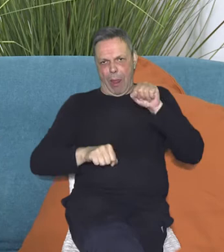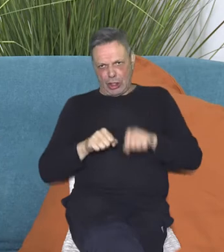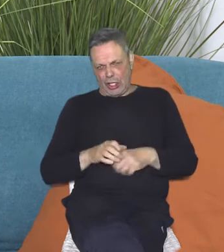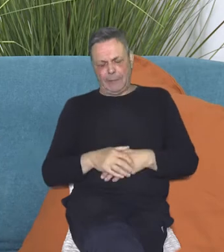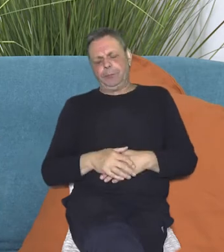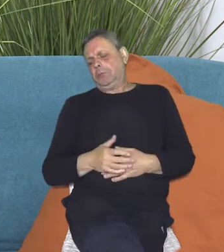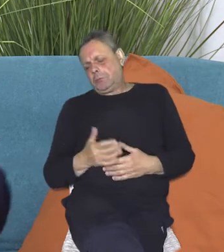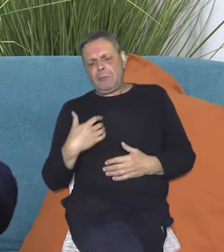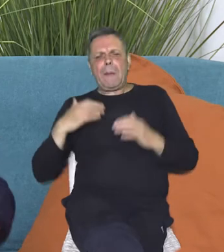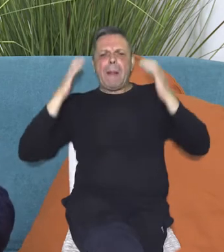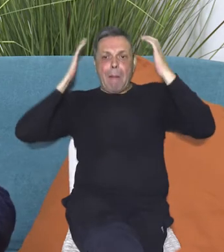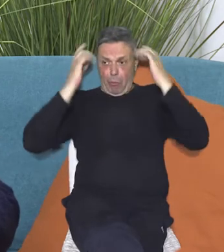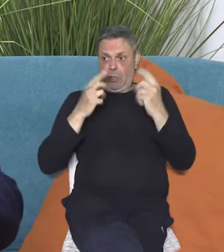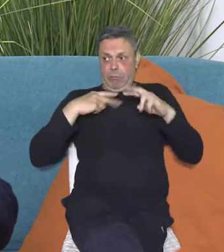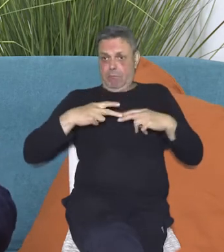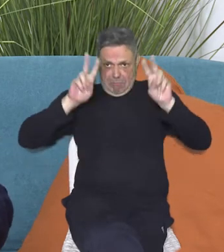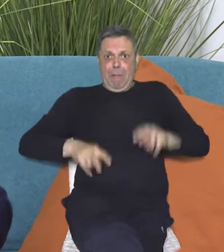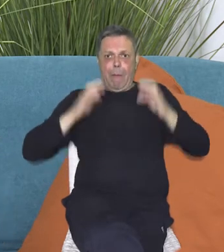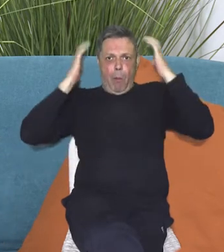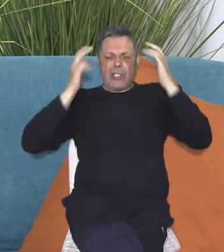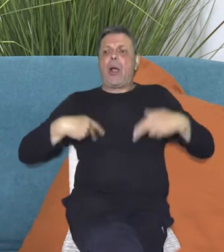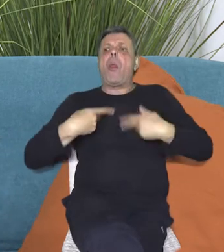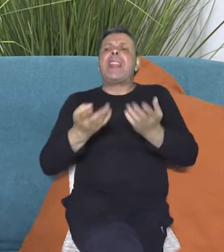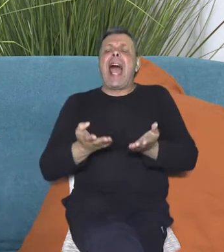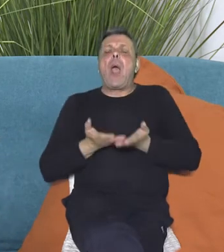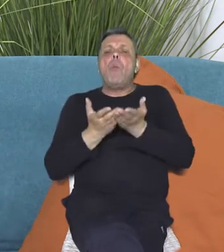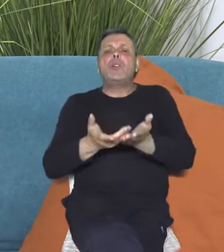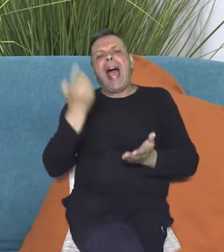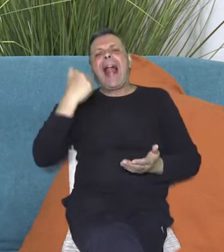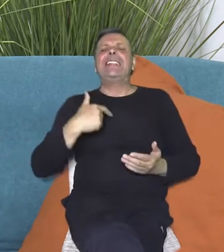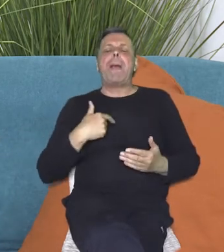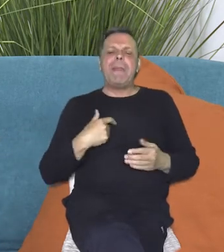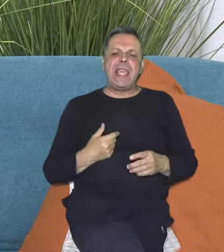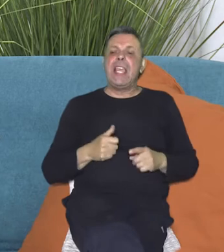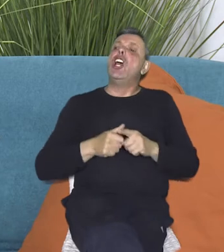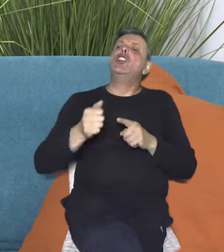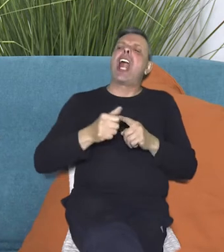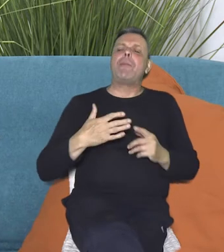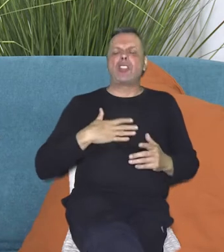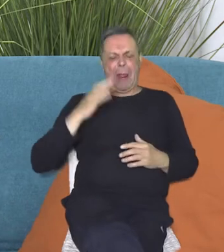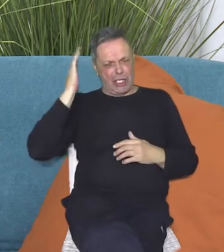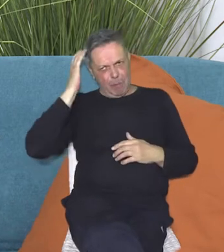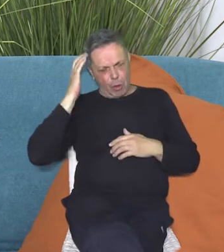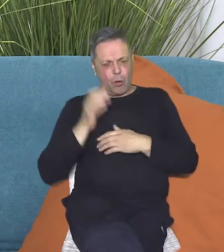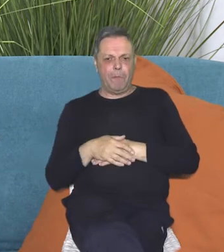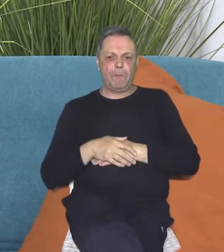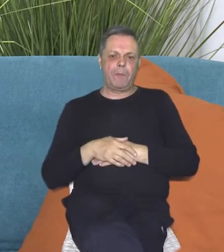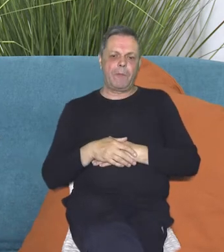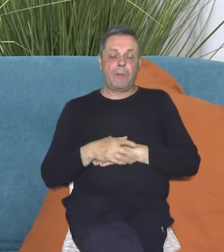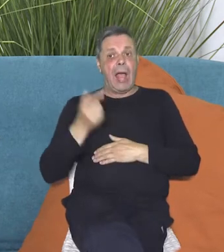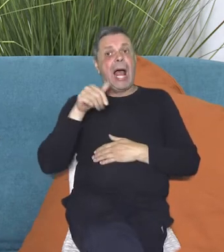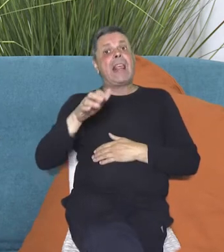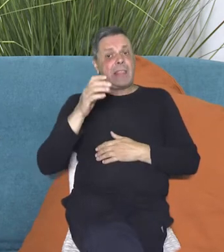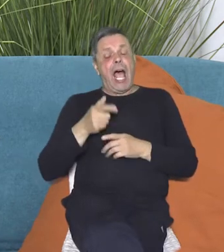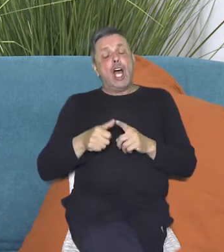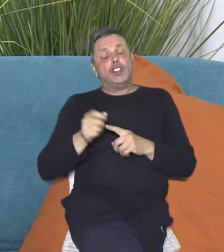u organizmu. Jel? Znači, mozak nam je tu koji nam daje upute, ali mi se onda s njim malo našalimo. Da, ali ta šala